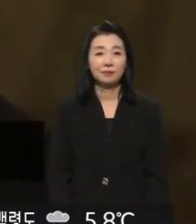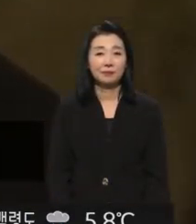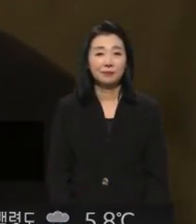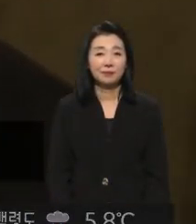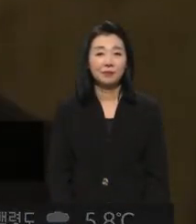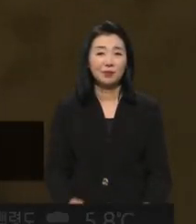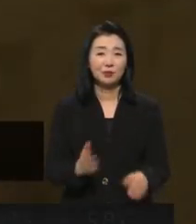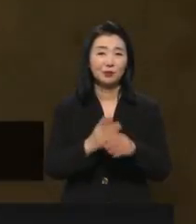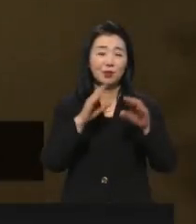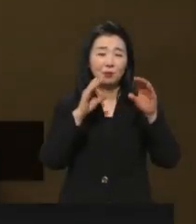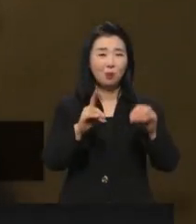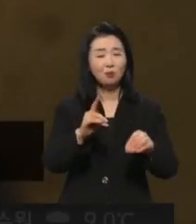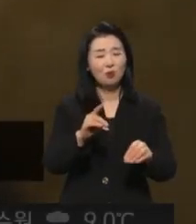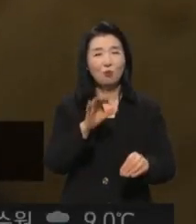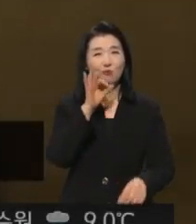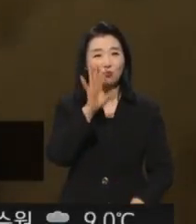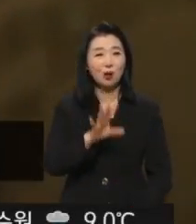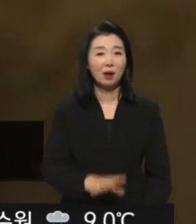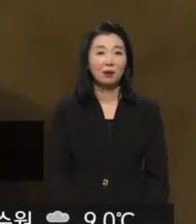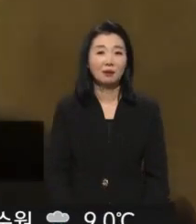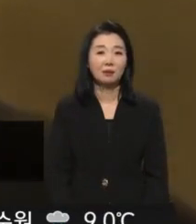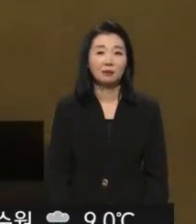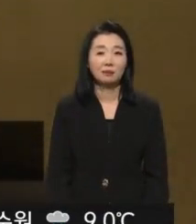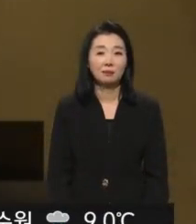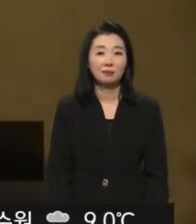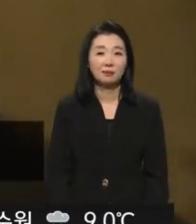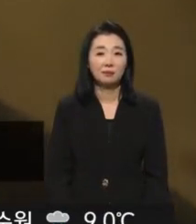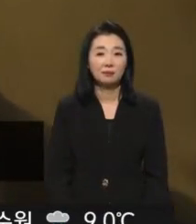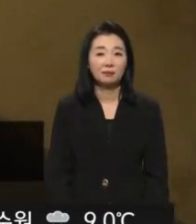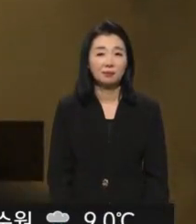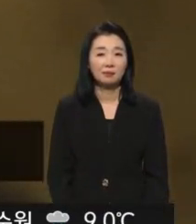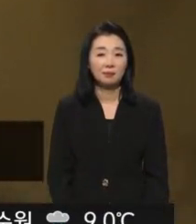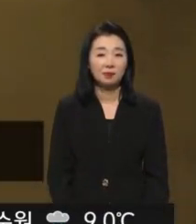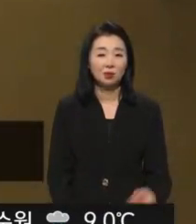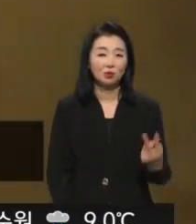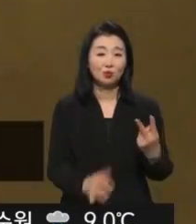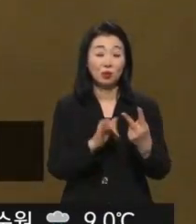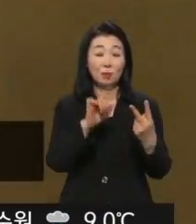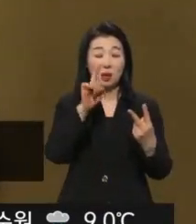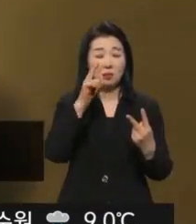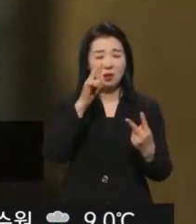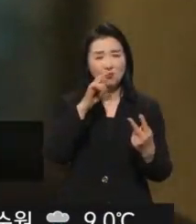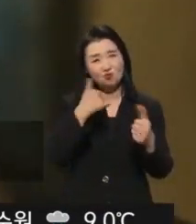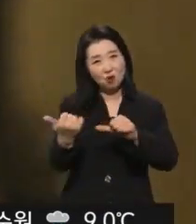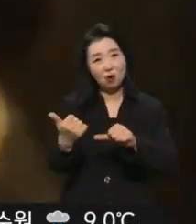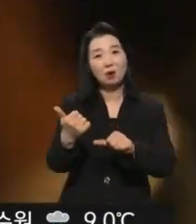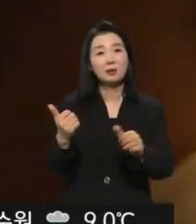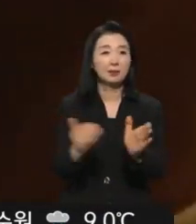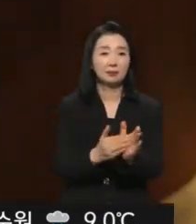중간에 멈출 수 있는 그런 게 아니야. 둘 중에 하나 죽으면 끝나는 거야.